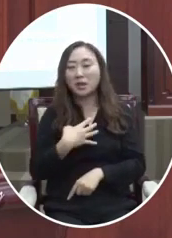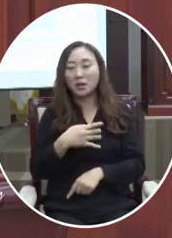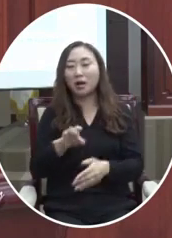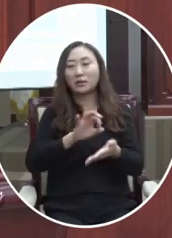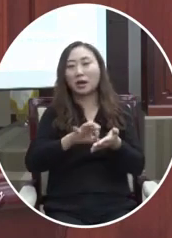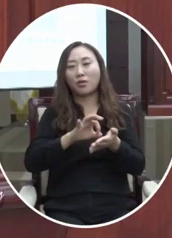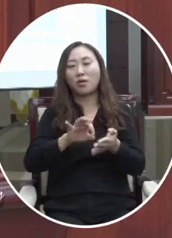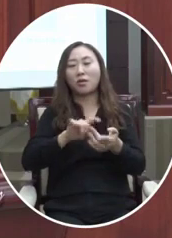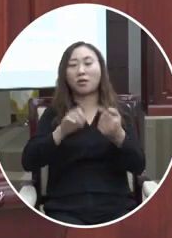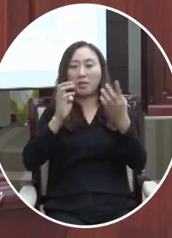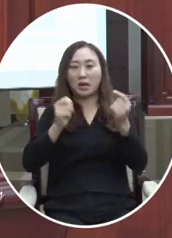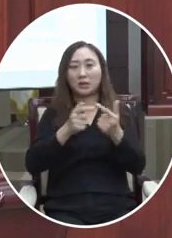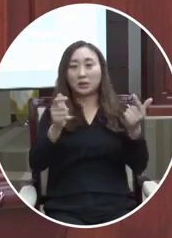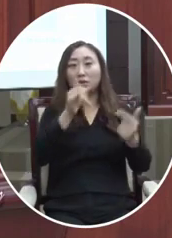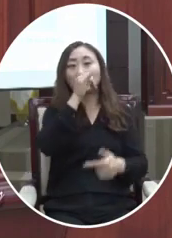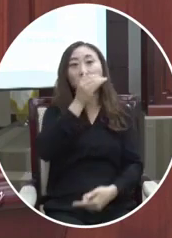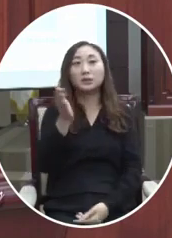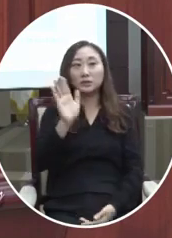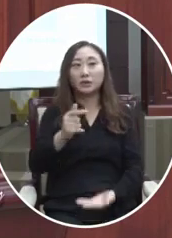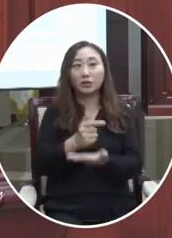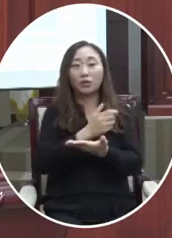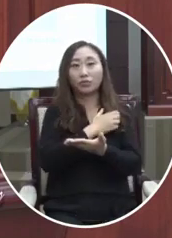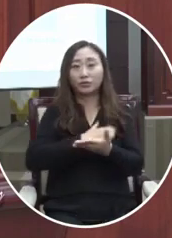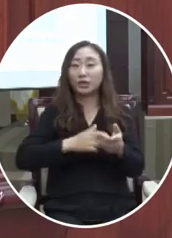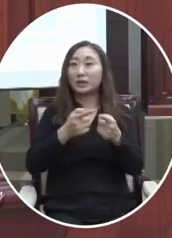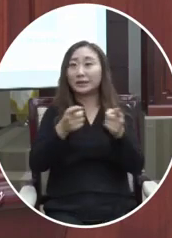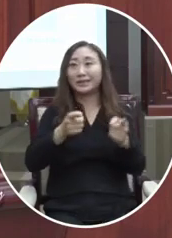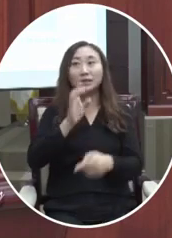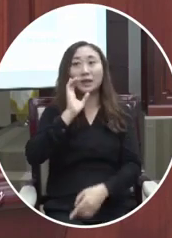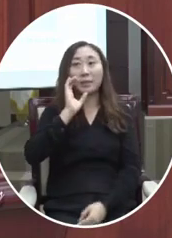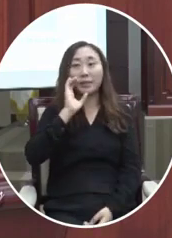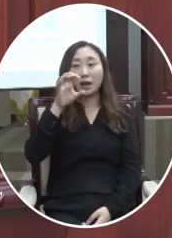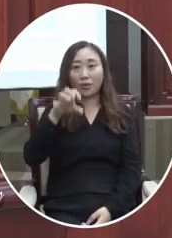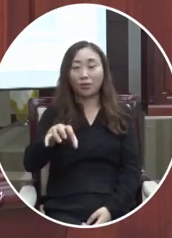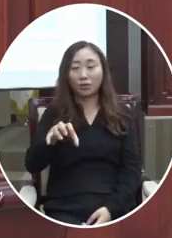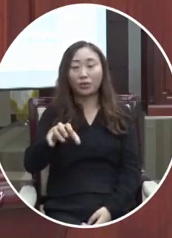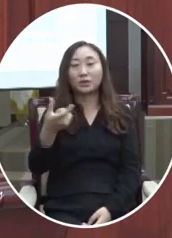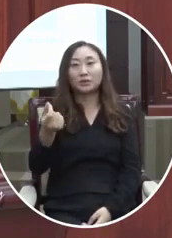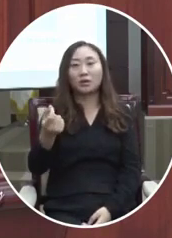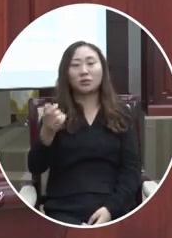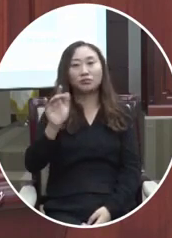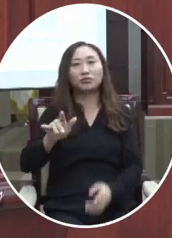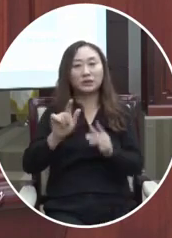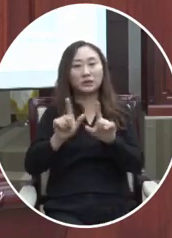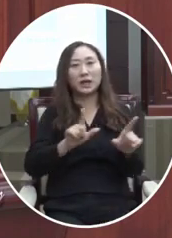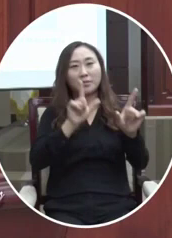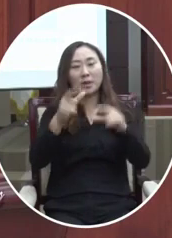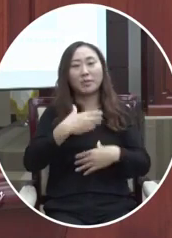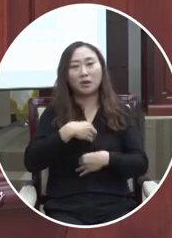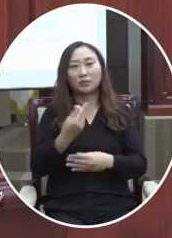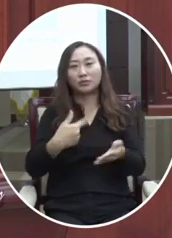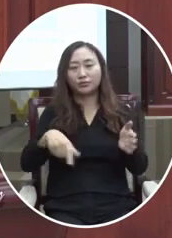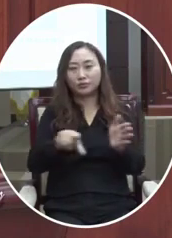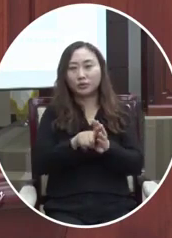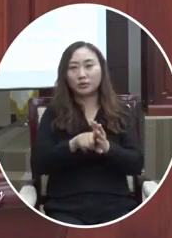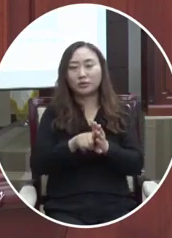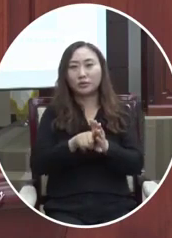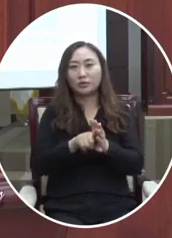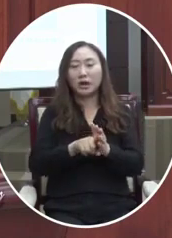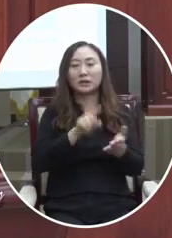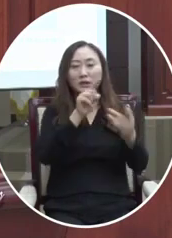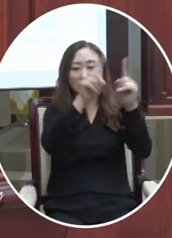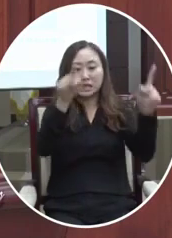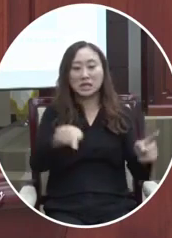급격하게 확대되었습니다. 그러나 노원구청 1층 카페 이용자의 모습처럼 우리 삶에 편리함을 주기 위해